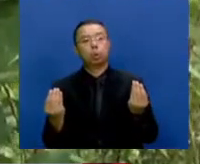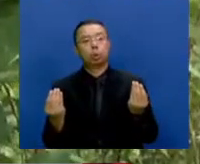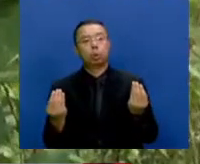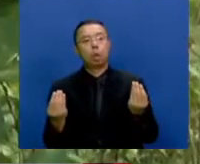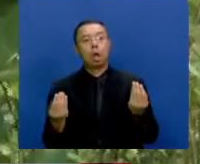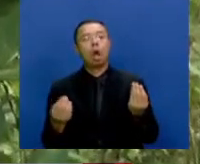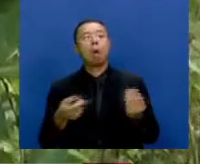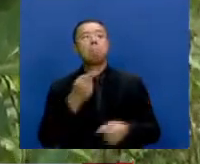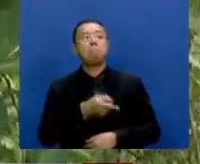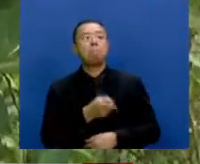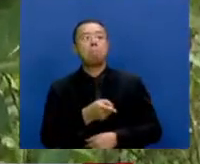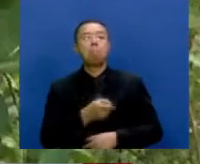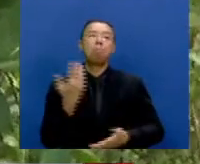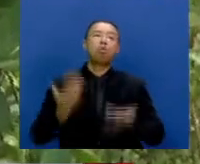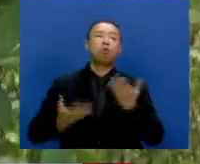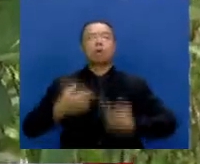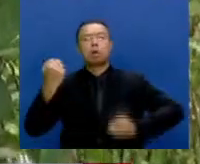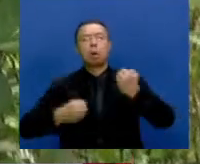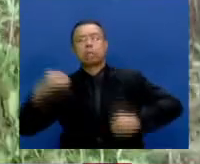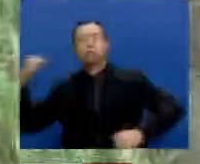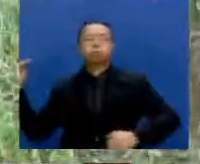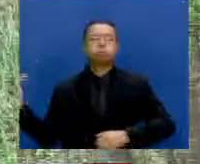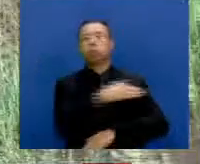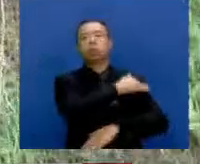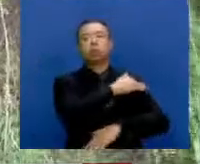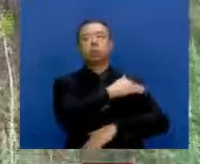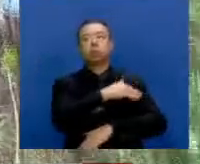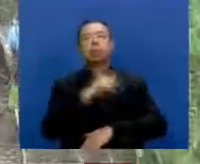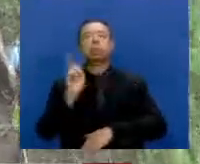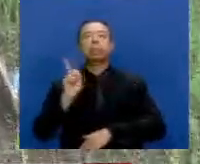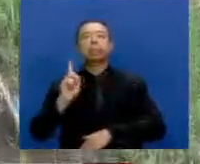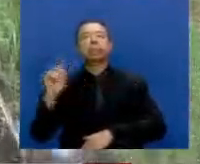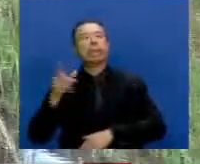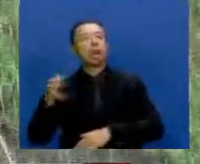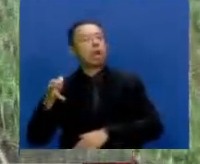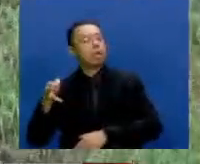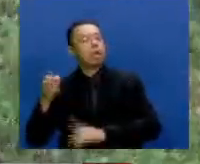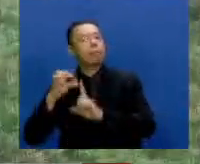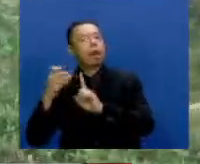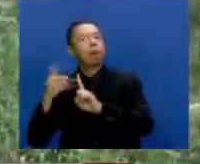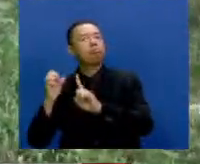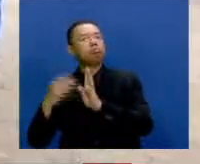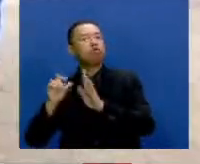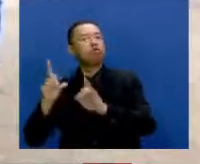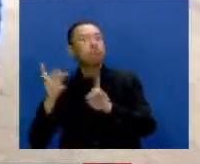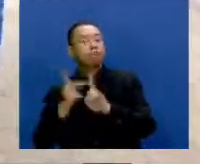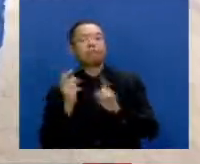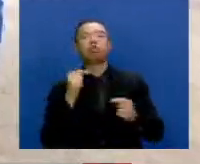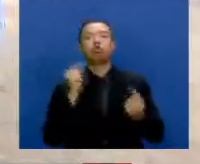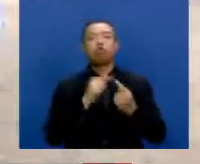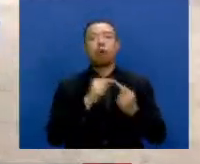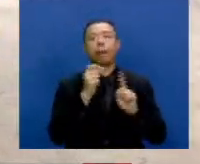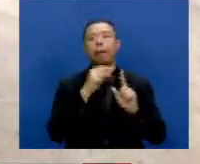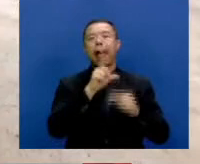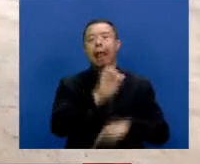Diduga mobil melaju dengan kecepatan tinggi saat melintas dari arah Kota Prabu Mulih menuju Kabupaten